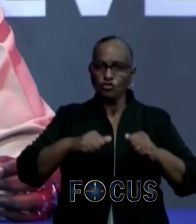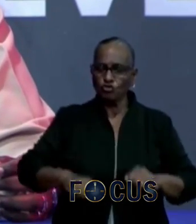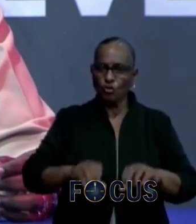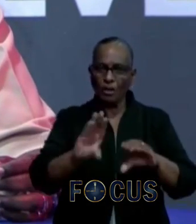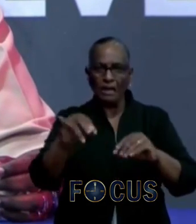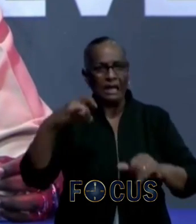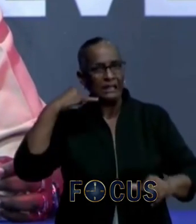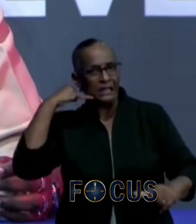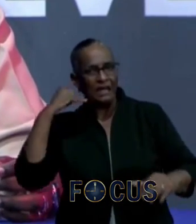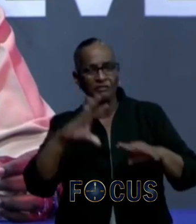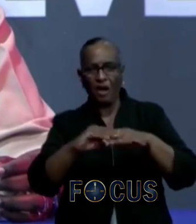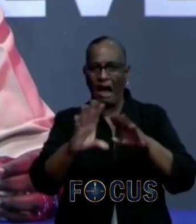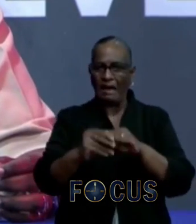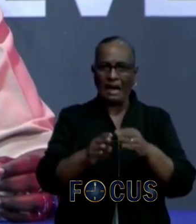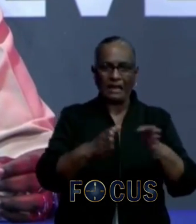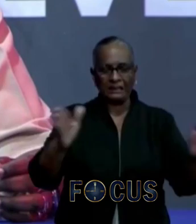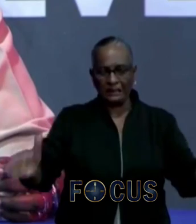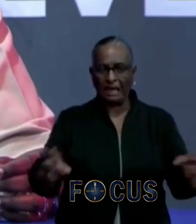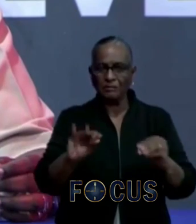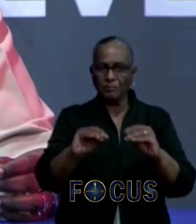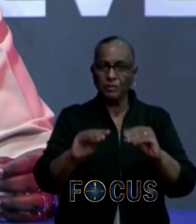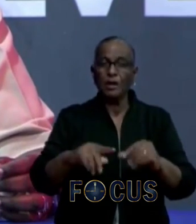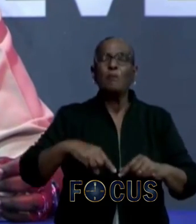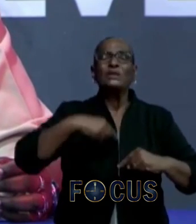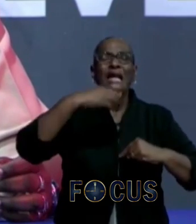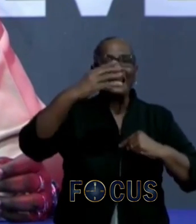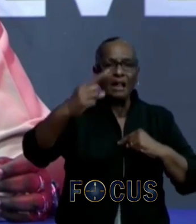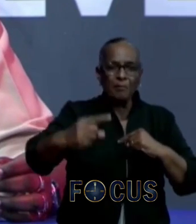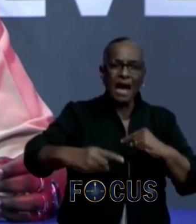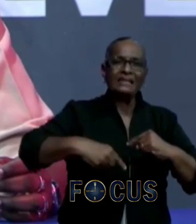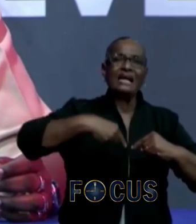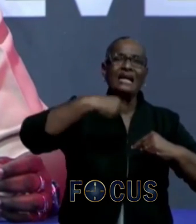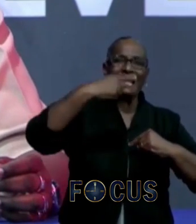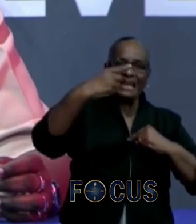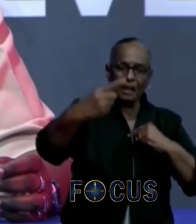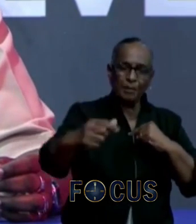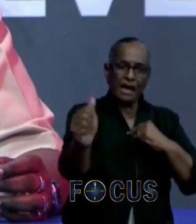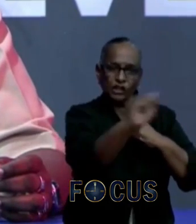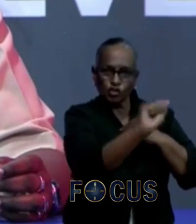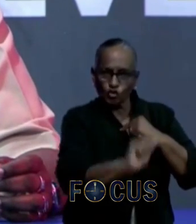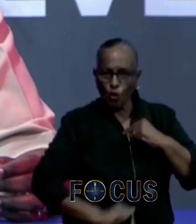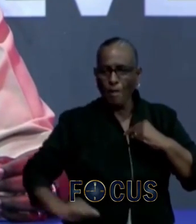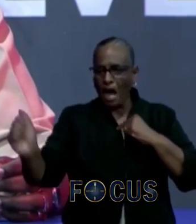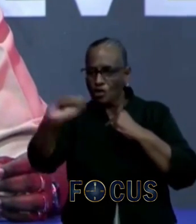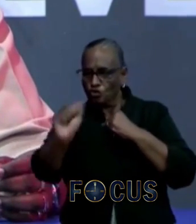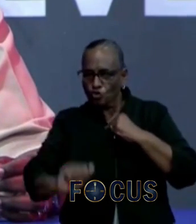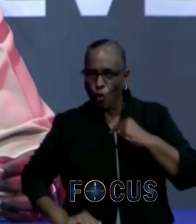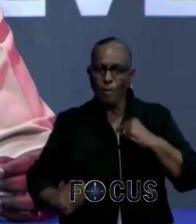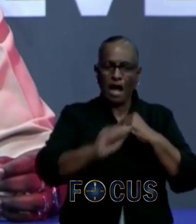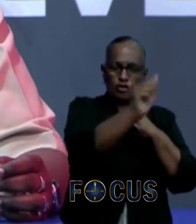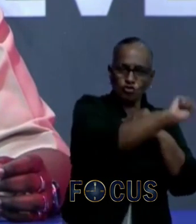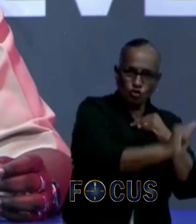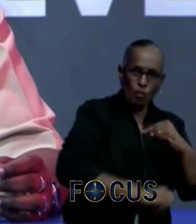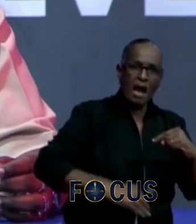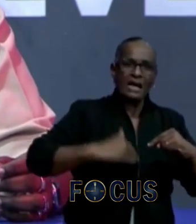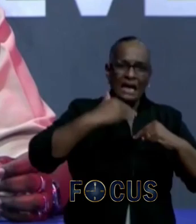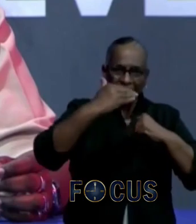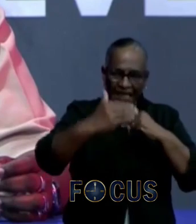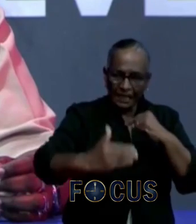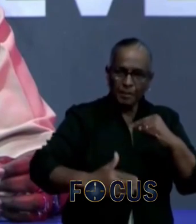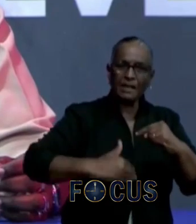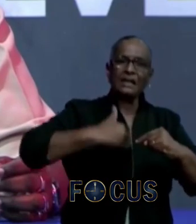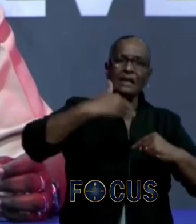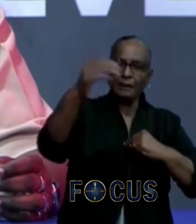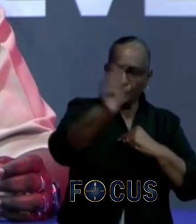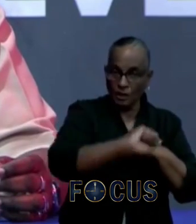telefoons, stoelen, tafels dienen regelmatig gereinigd, gedesinfecteerd te worden en in ieder geval bij elke